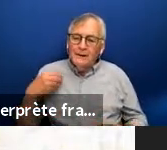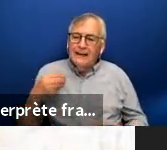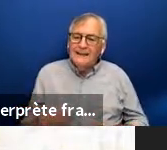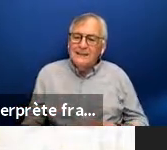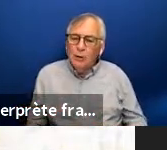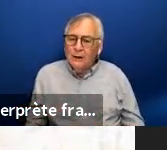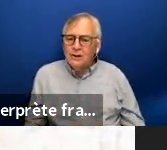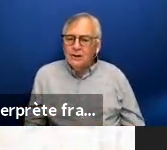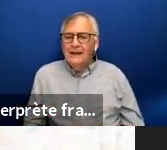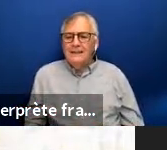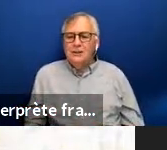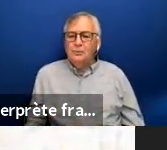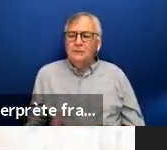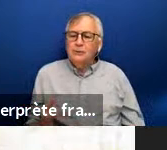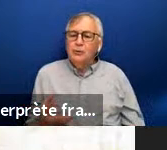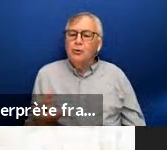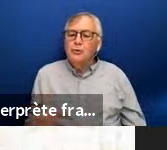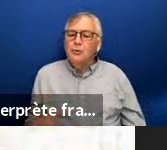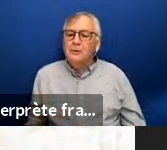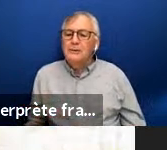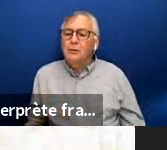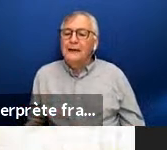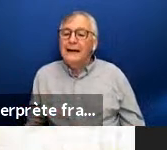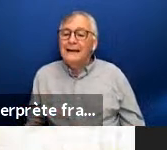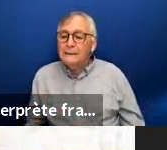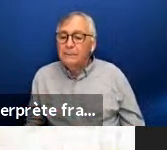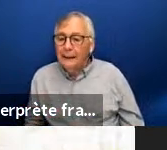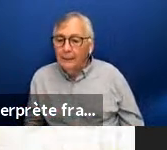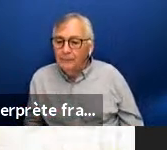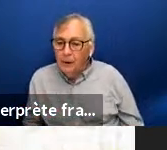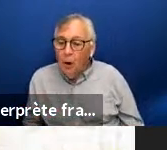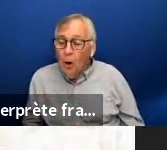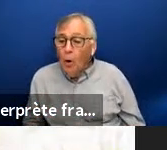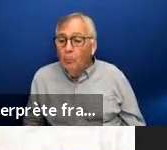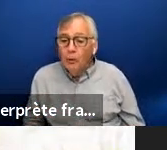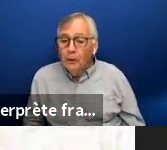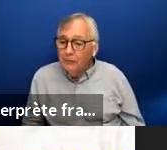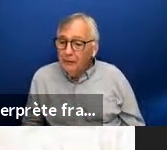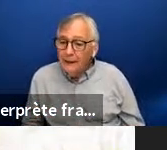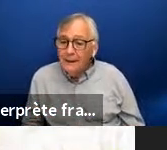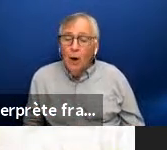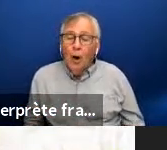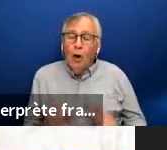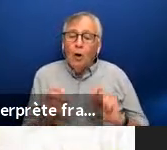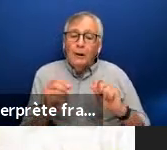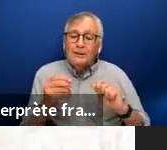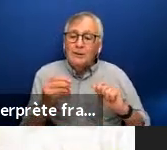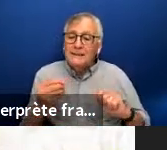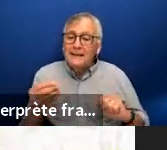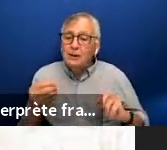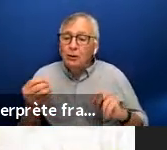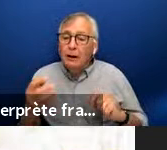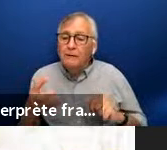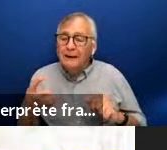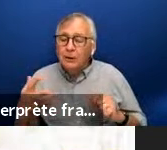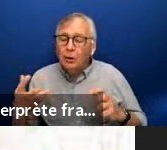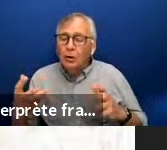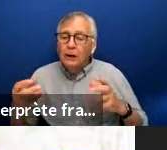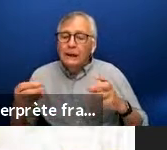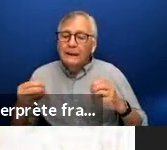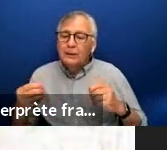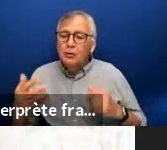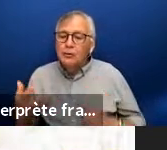de génération en génération. C'est une culture qui se transmet. On pourrait faire l'association